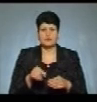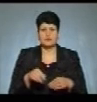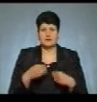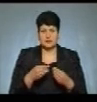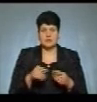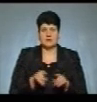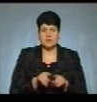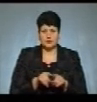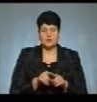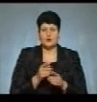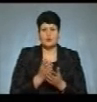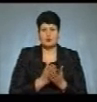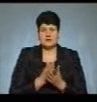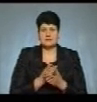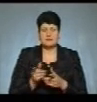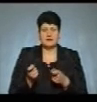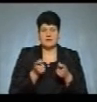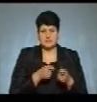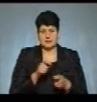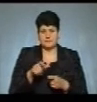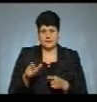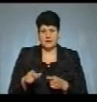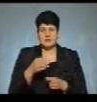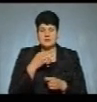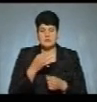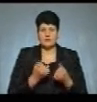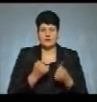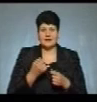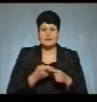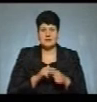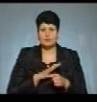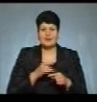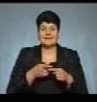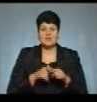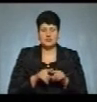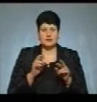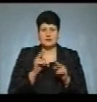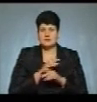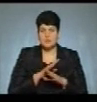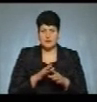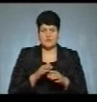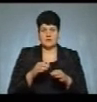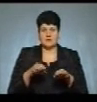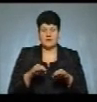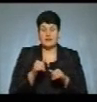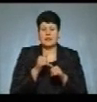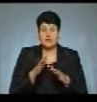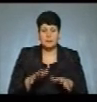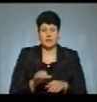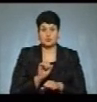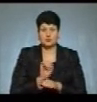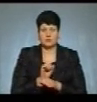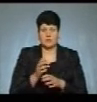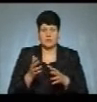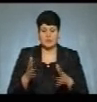з перевезення пасажирів. Що саме, слів водія, це була технічна несправність транспортного засобу, він не міг зупинити його.